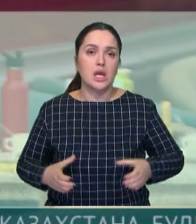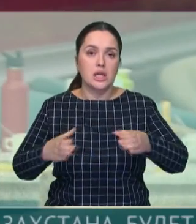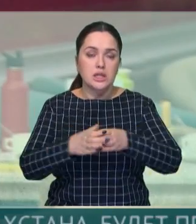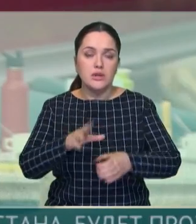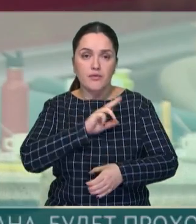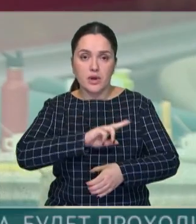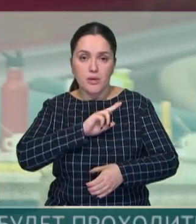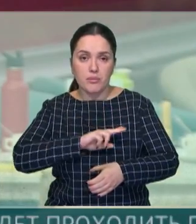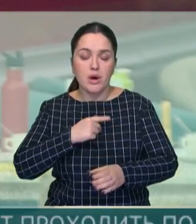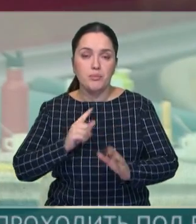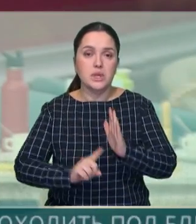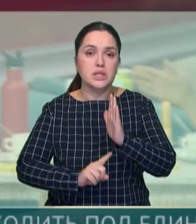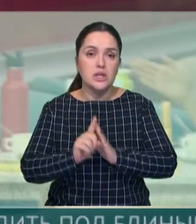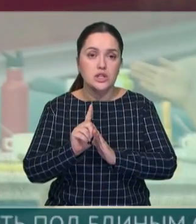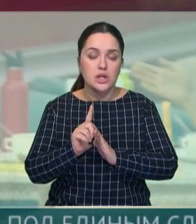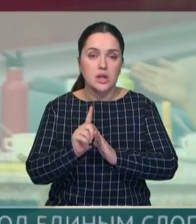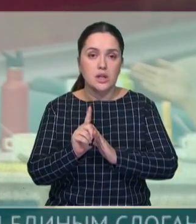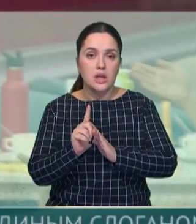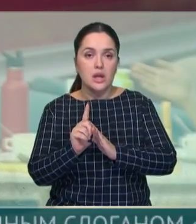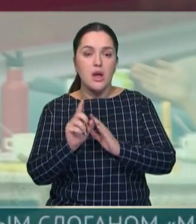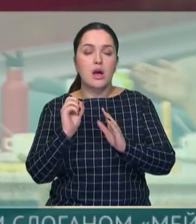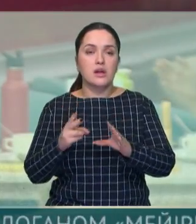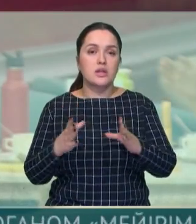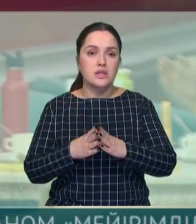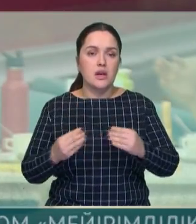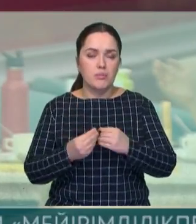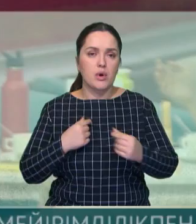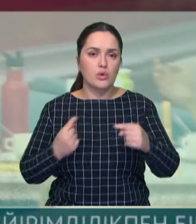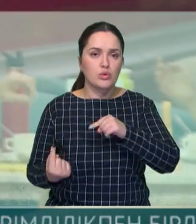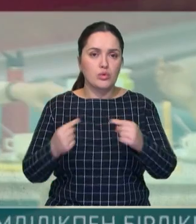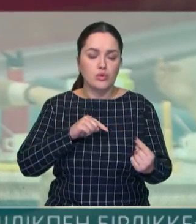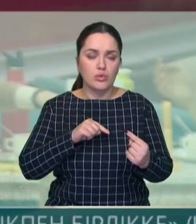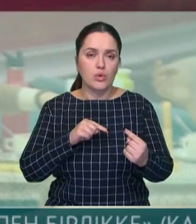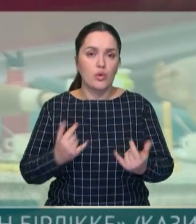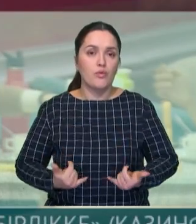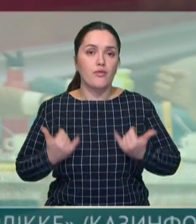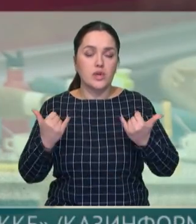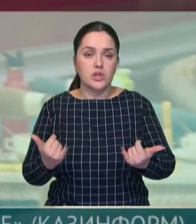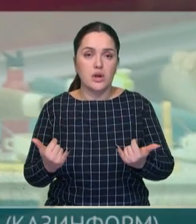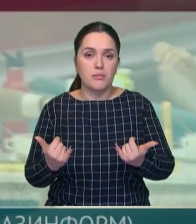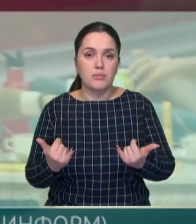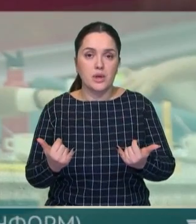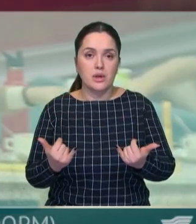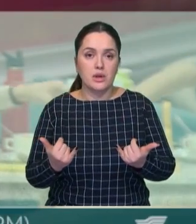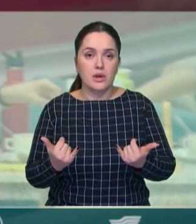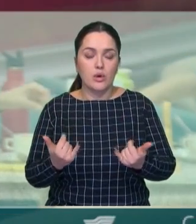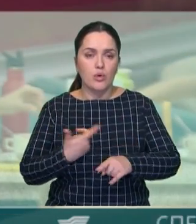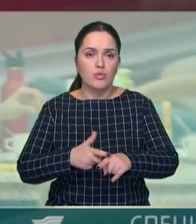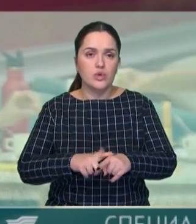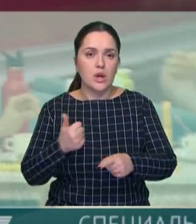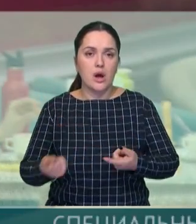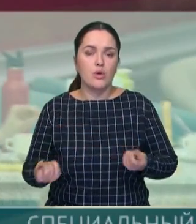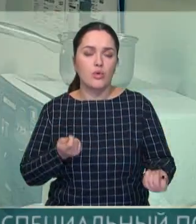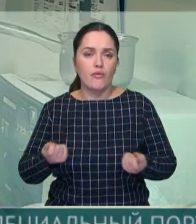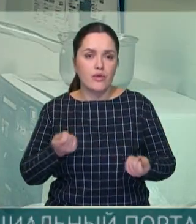вообще сначала уже как одна семья, друг за друга. И здесь очень хорошие руководители, они очень